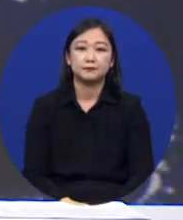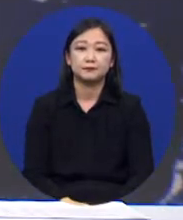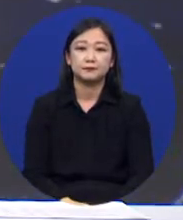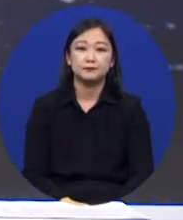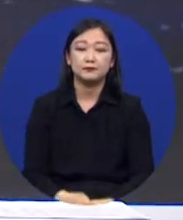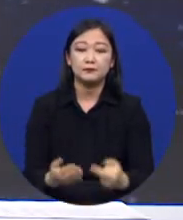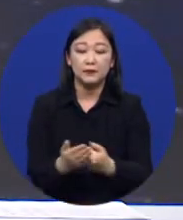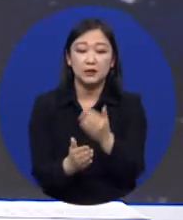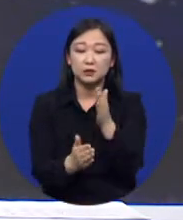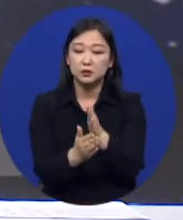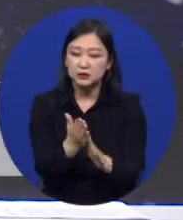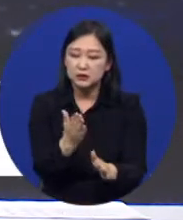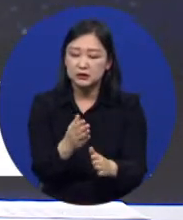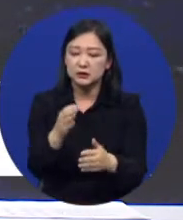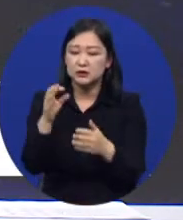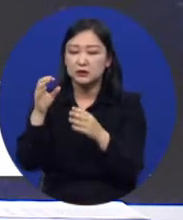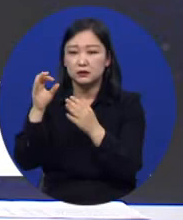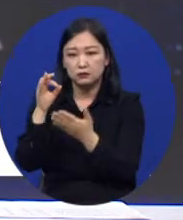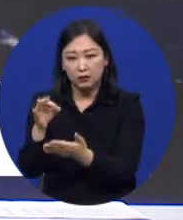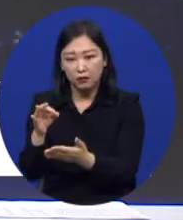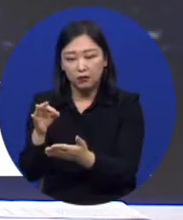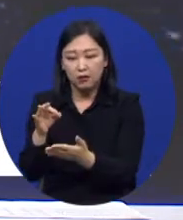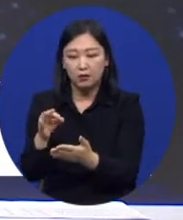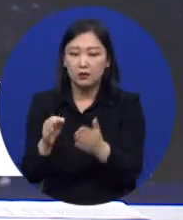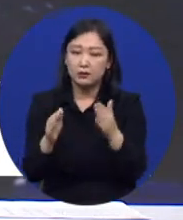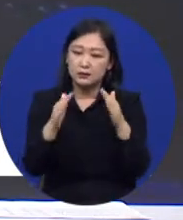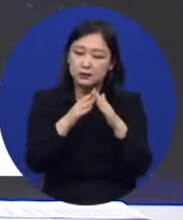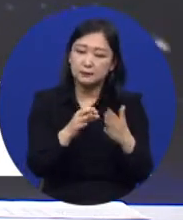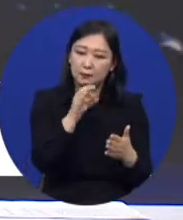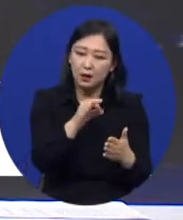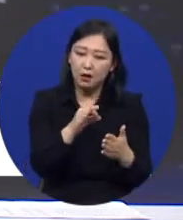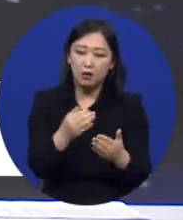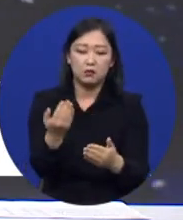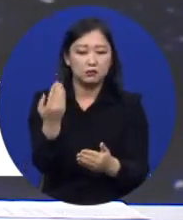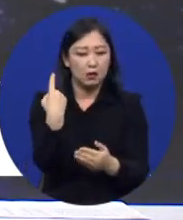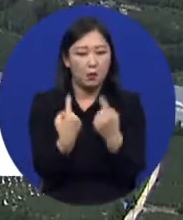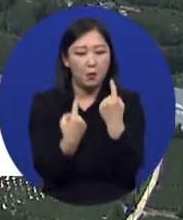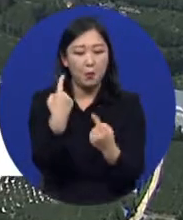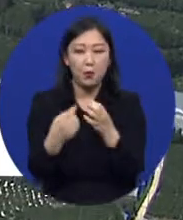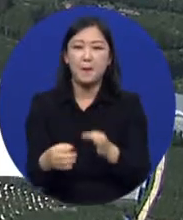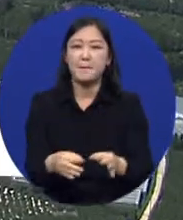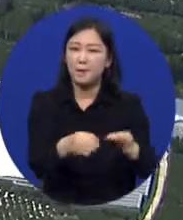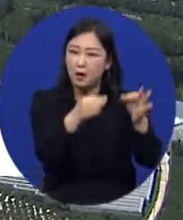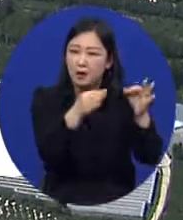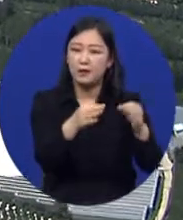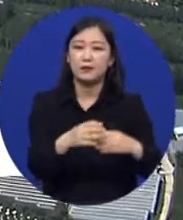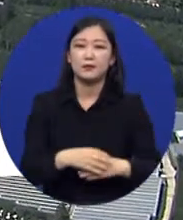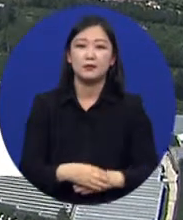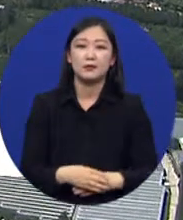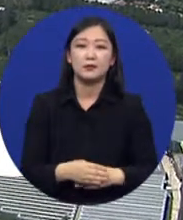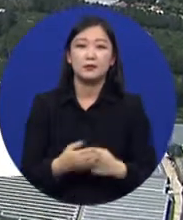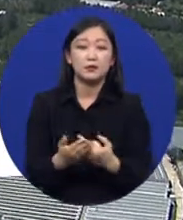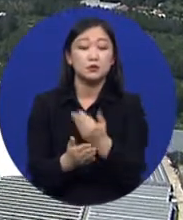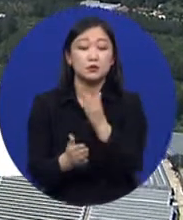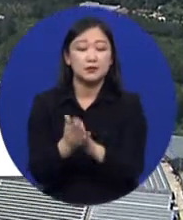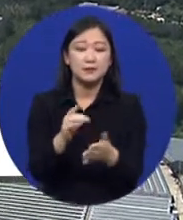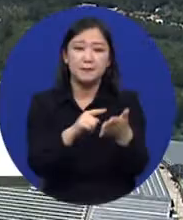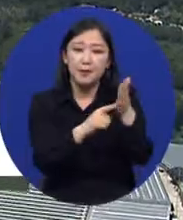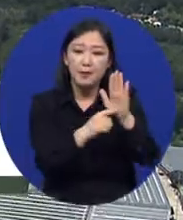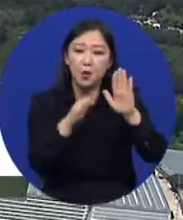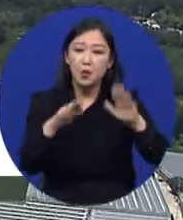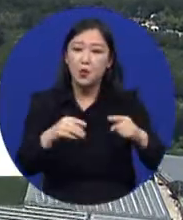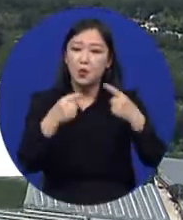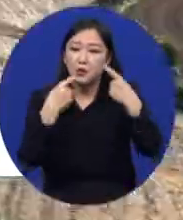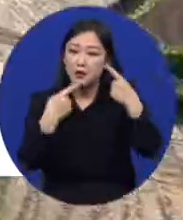제주시 지역 땅값과 집값 상승률이 지난해 보다 높은 것으로 나타났습니다 제주시가 발표한 올해 1월 1일